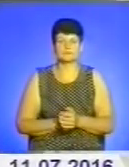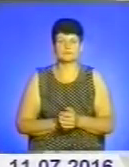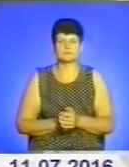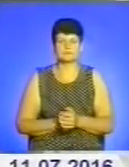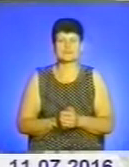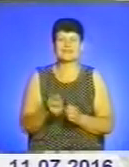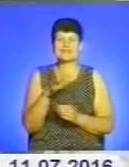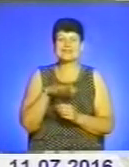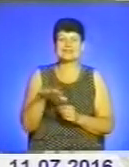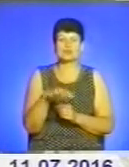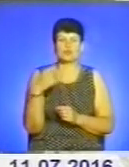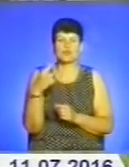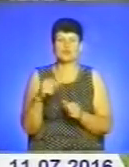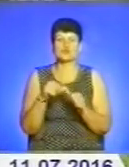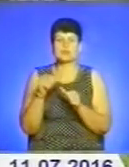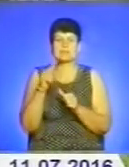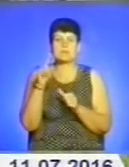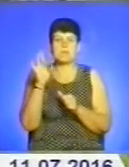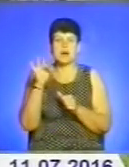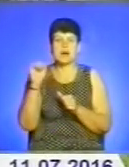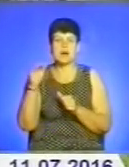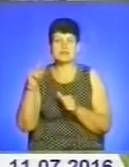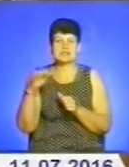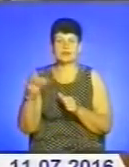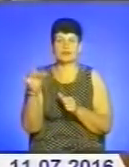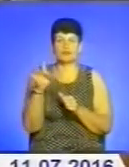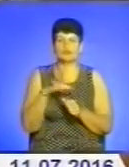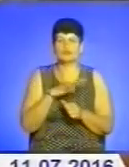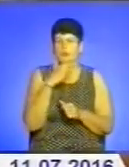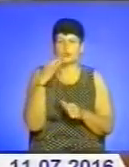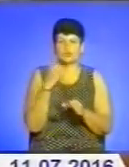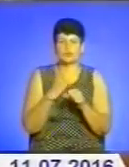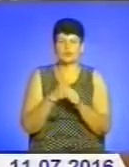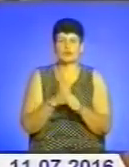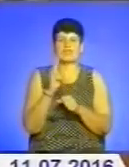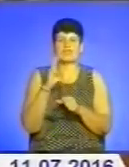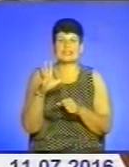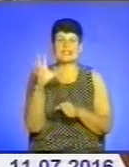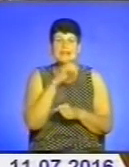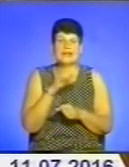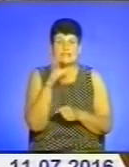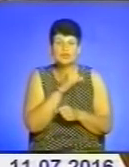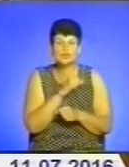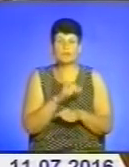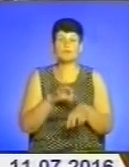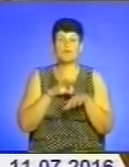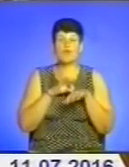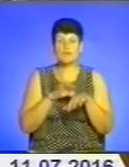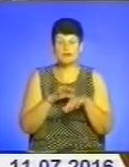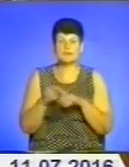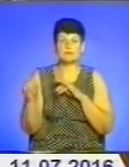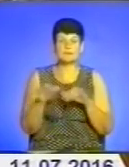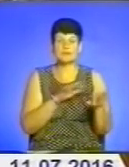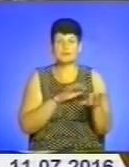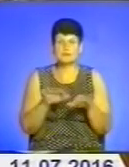На території області, зокрема в Зборезькому районі, було вчинено ряд квартирних крадіжок. Проведеними заходами працівниками управління